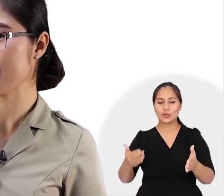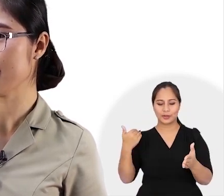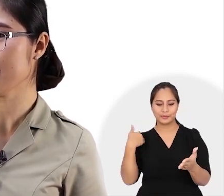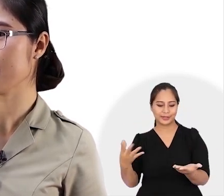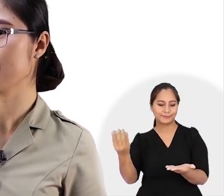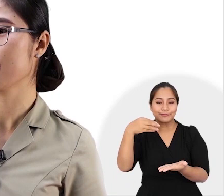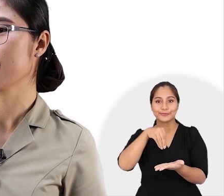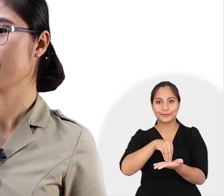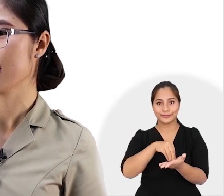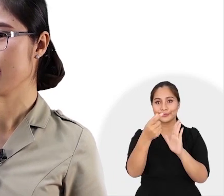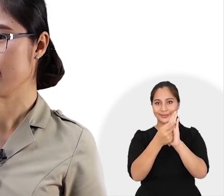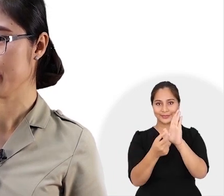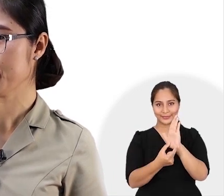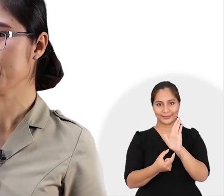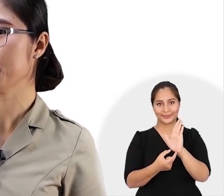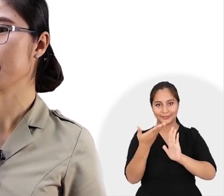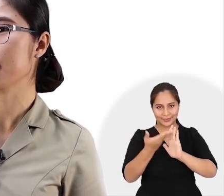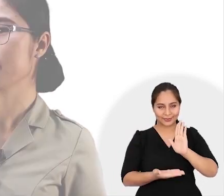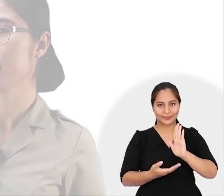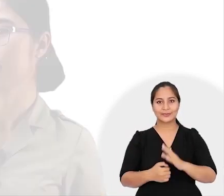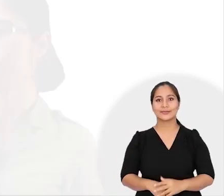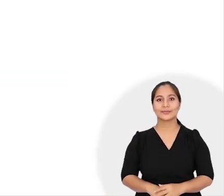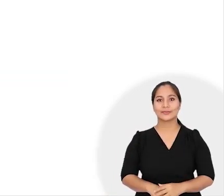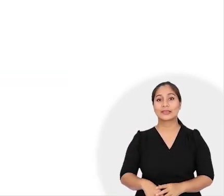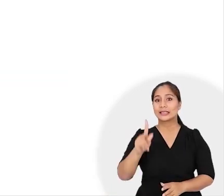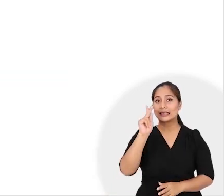คำศัพท์นี้คิ้ว